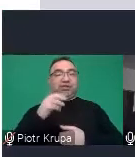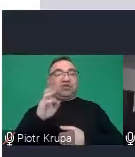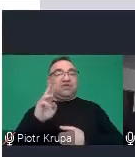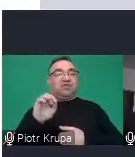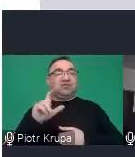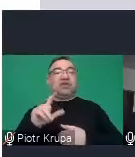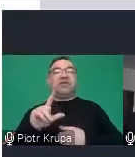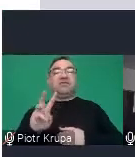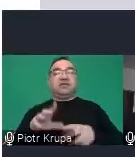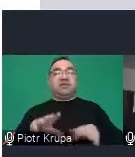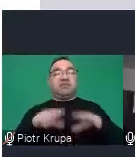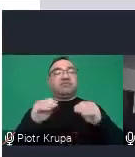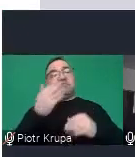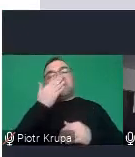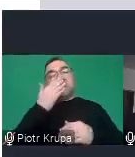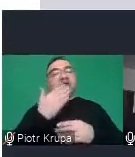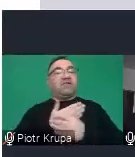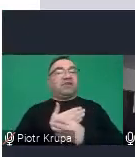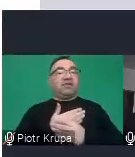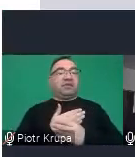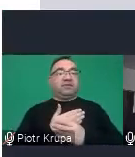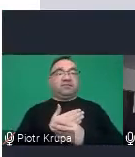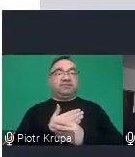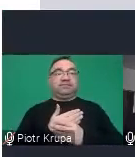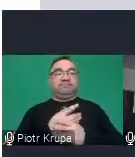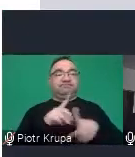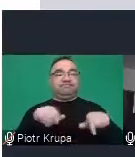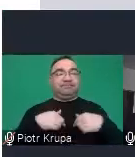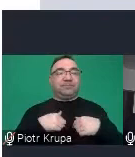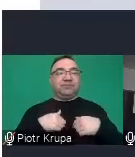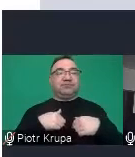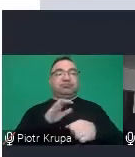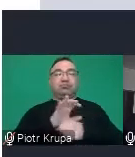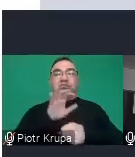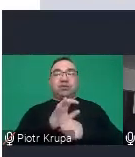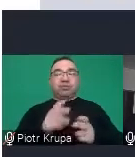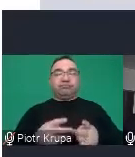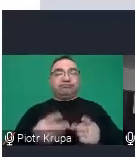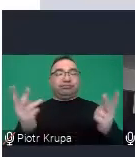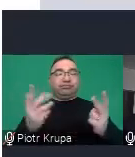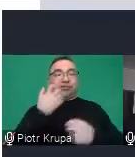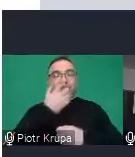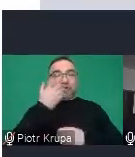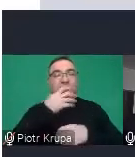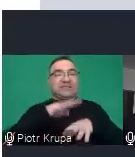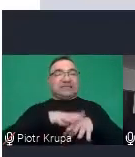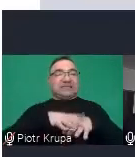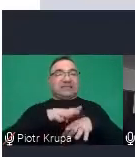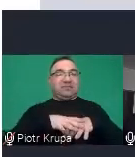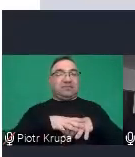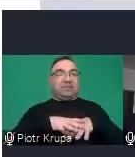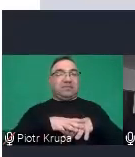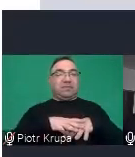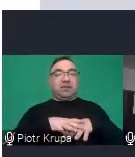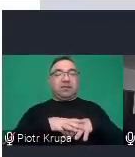Na początek kilka słów o naszym przedsiębiorstwie. Zajmujemy się wytwarzaniem i dystrybucją ciepła systemowego. Energię